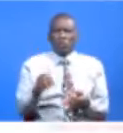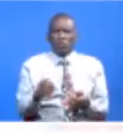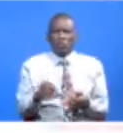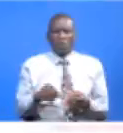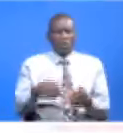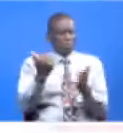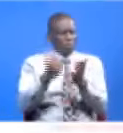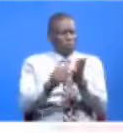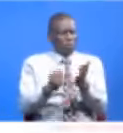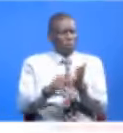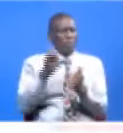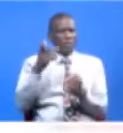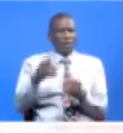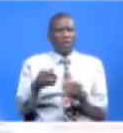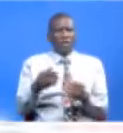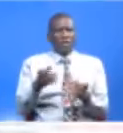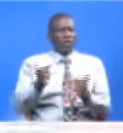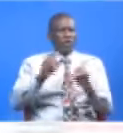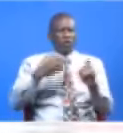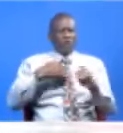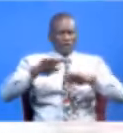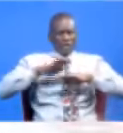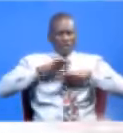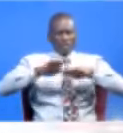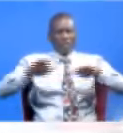Matatizo kidogo ni kwamba hatuna ardhi ya kutosha.